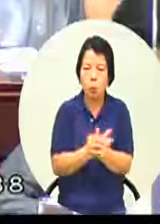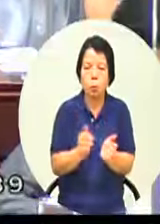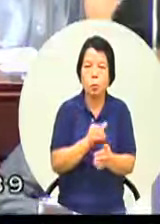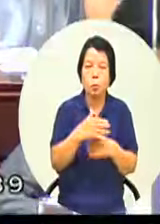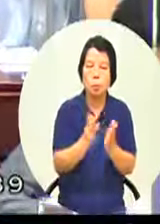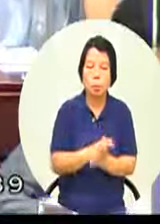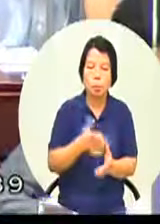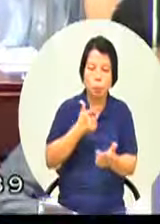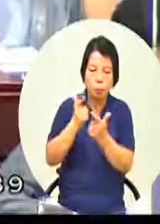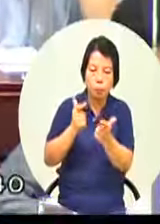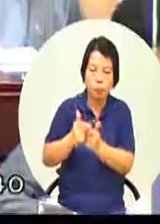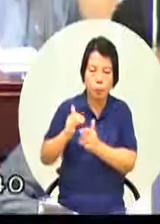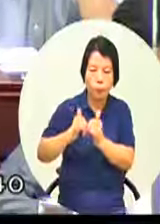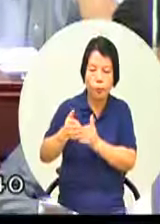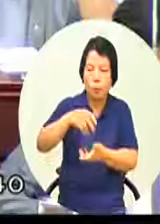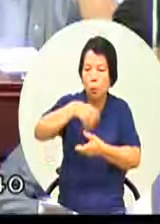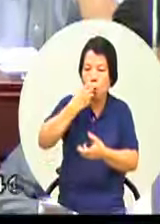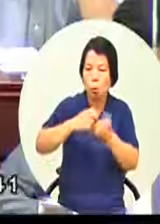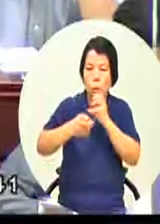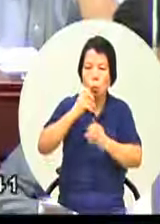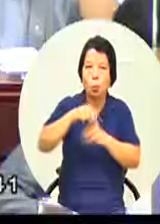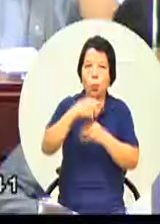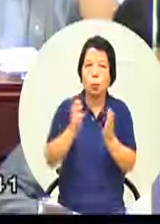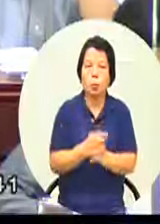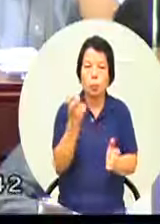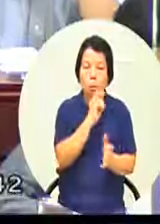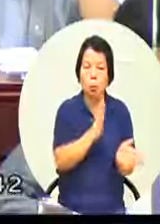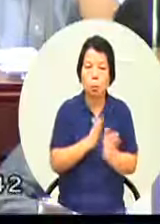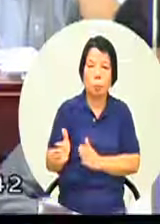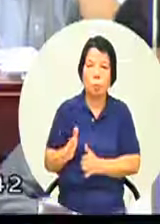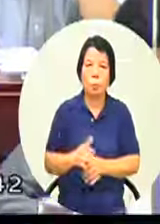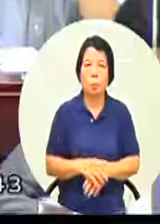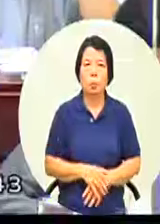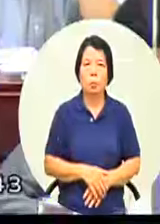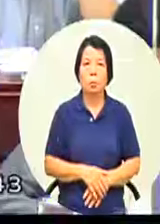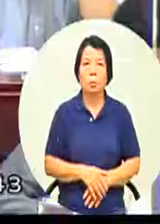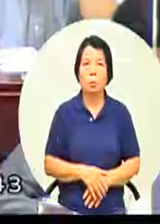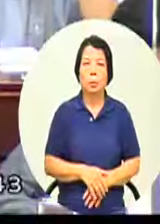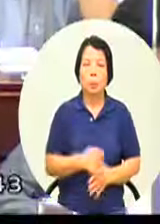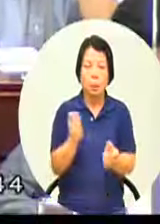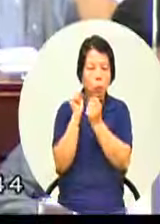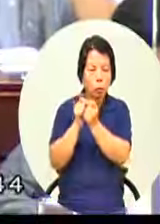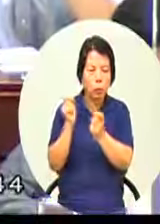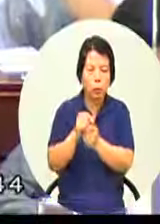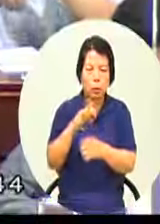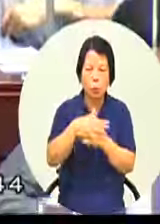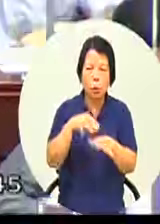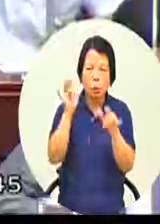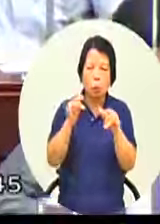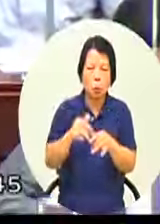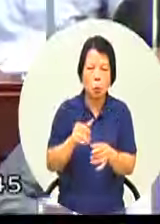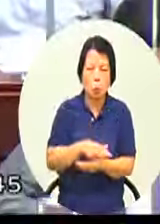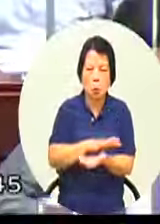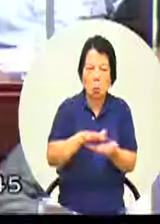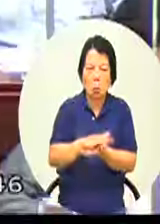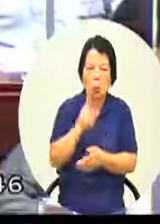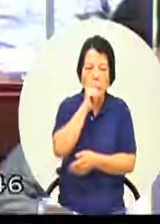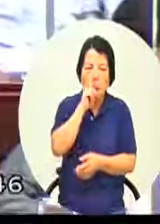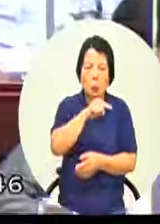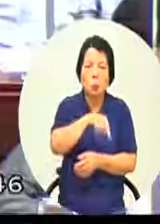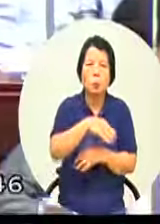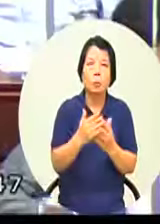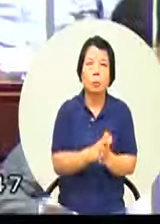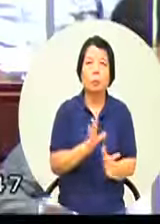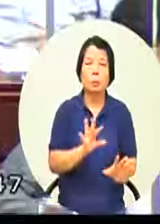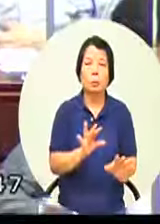标准。但是老多的管理时阵，就是你若讲，譬如像最近浊度很高，啊，这个就管，啊，这管那当然没有说